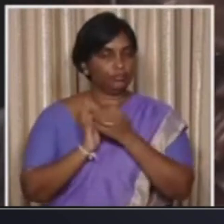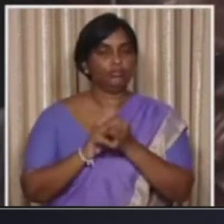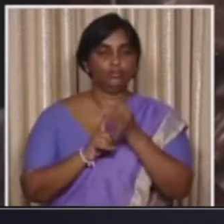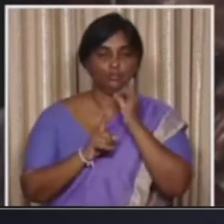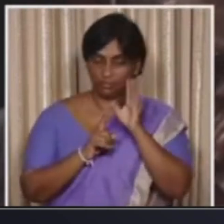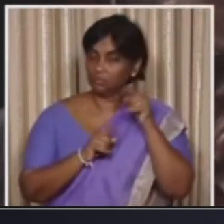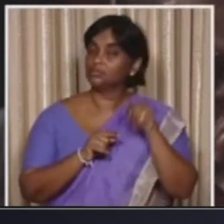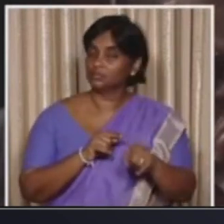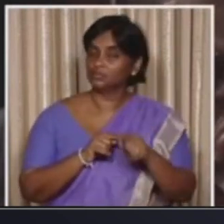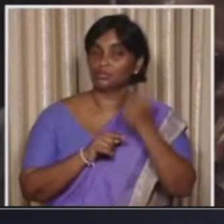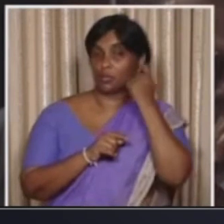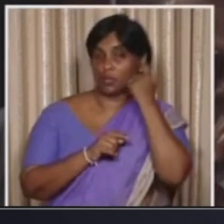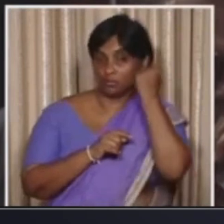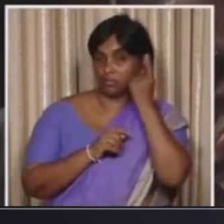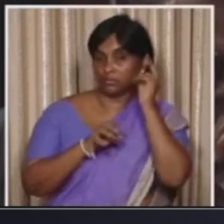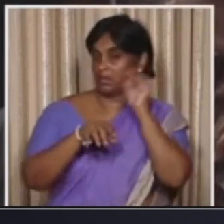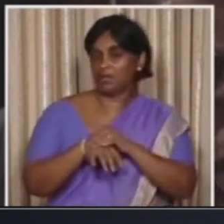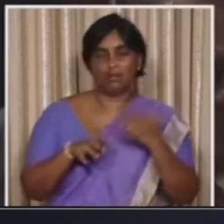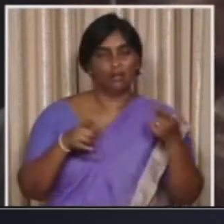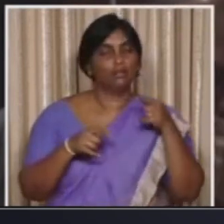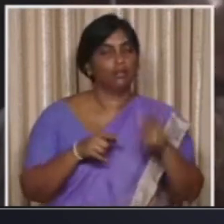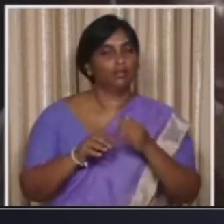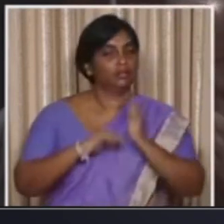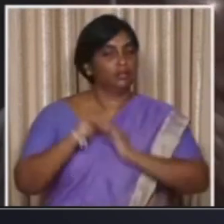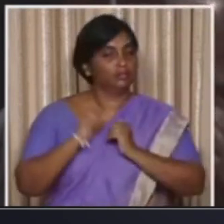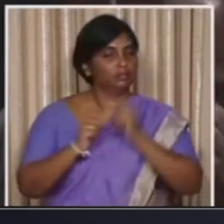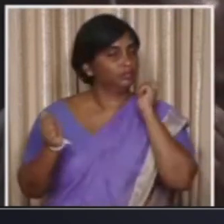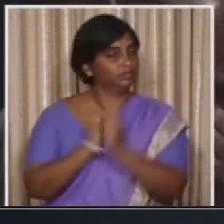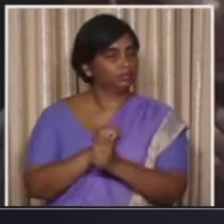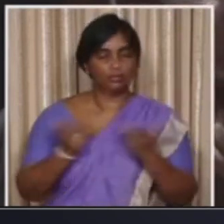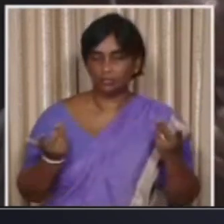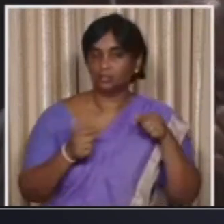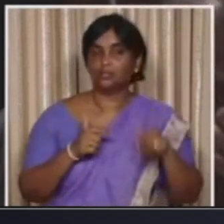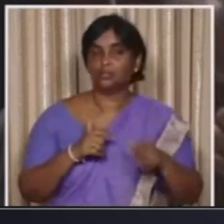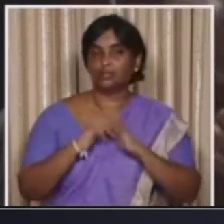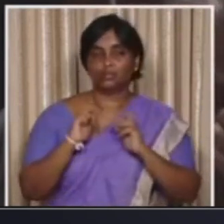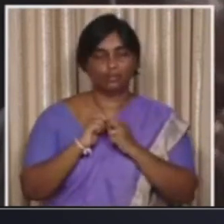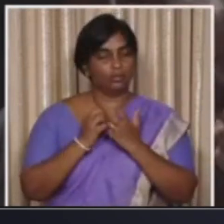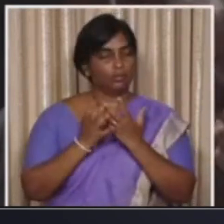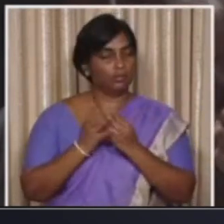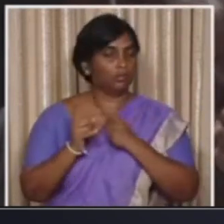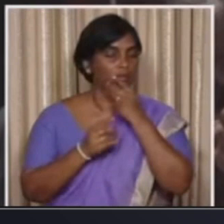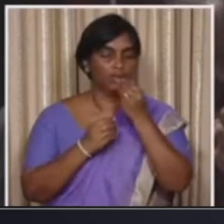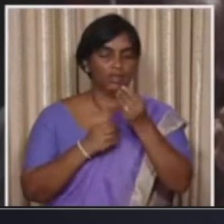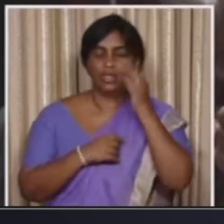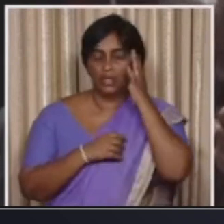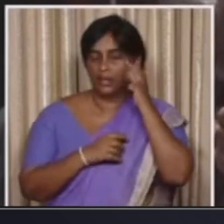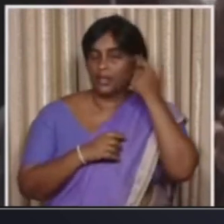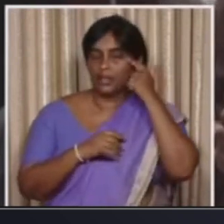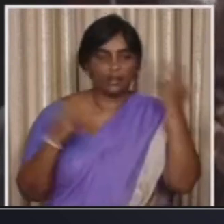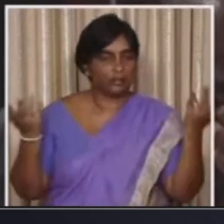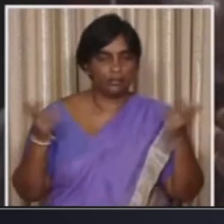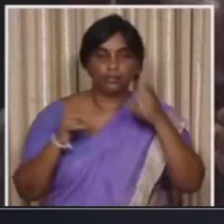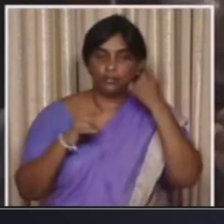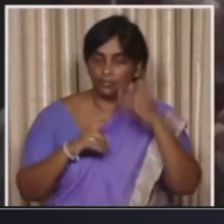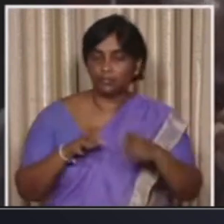සභාපතිතුමනි මේ මහමොළ කාර්යව අල්ලන්නේ නැතුව මේ ක්‍රමවේද වෙනස් කරන්නේ නැතුව මේකට විසඳුම් දෙනවා කියලා අපි කීයටවත් තීනකින්වත් හිතන්නේ නැහැ